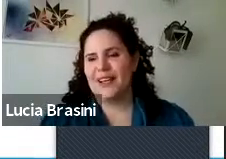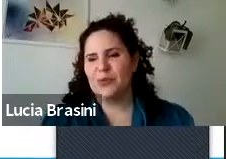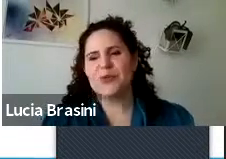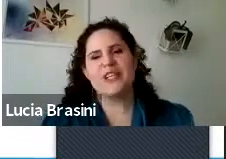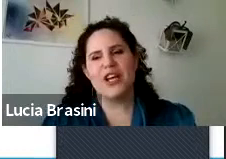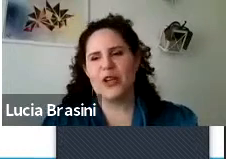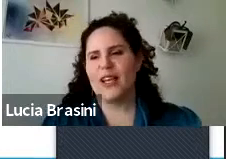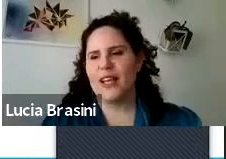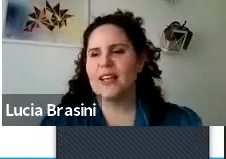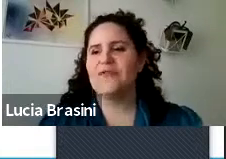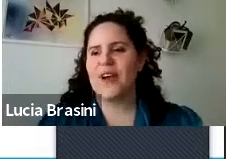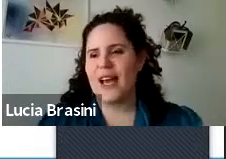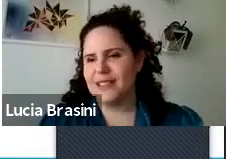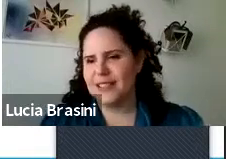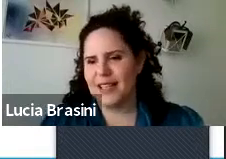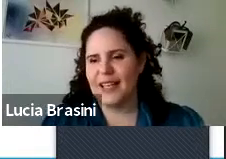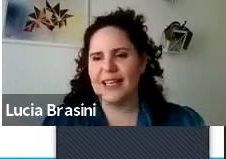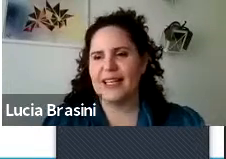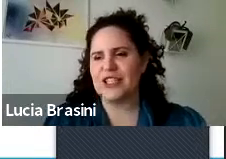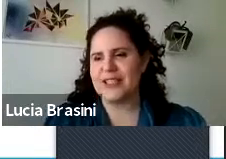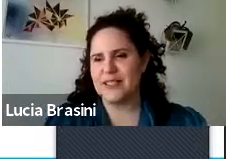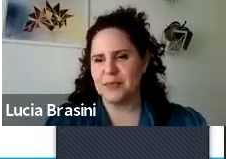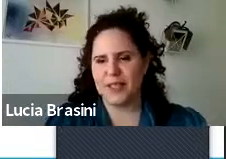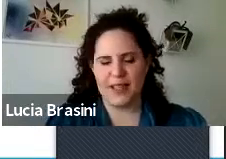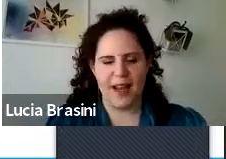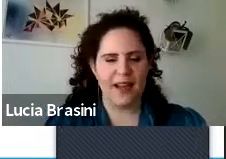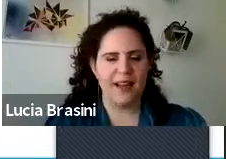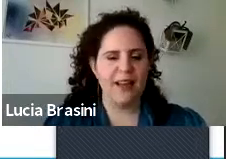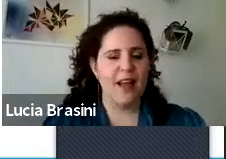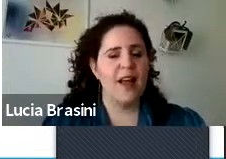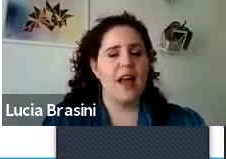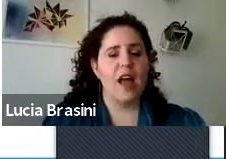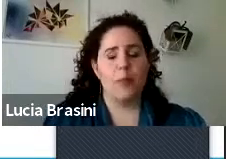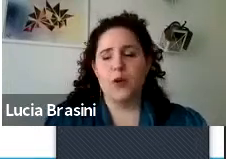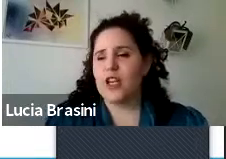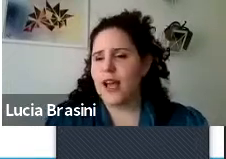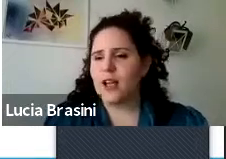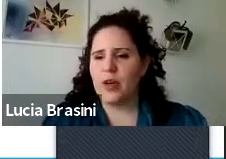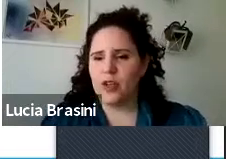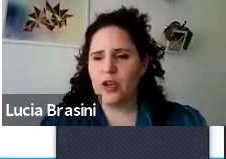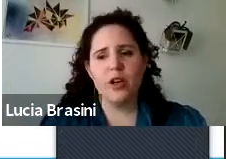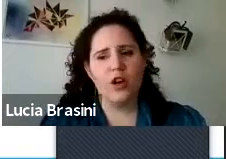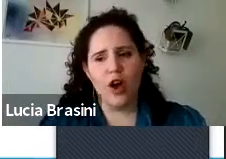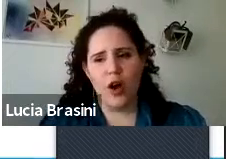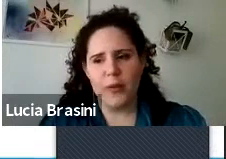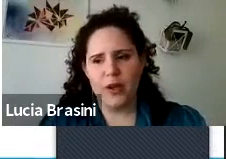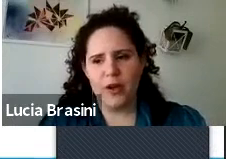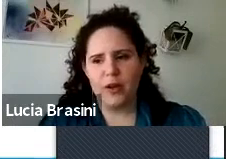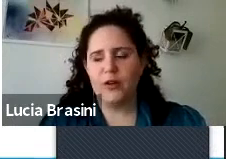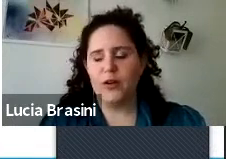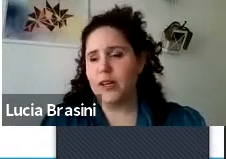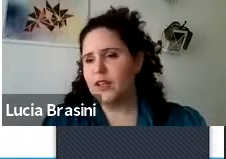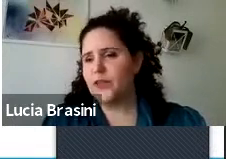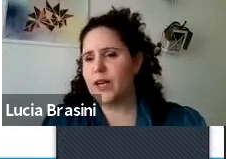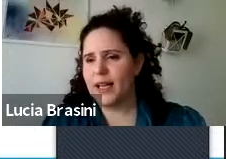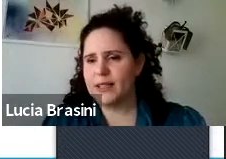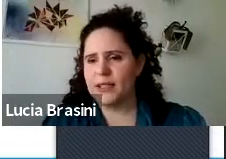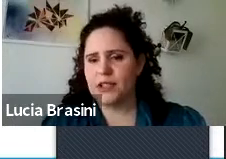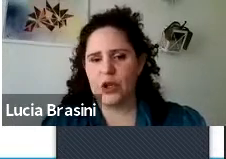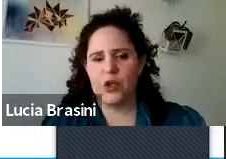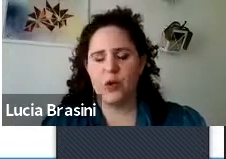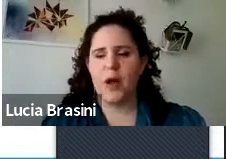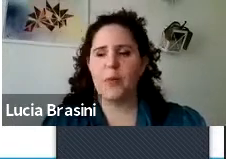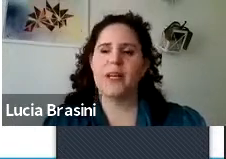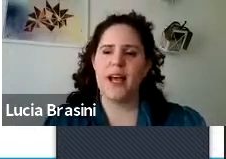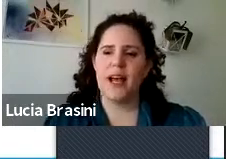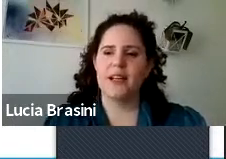per un museo che investe in accessibilità. E poi c'è anche un ritorno economico, non